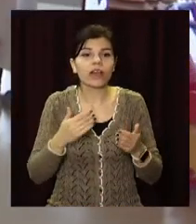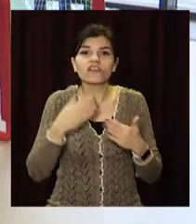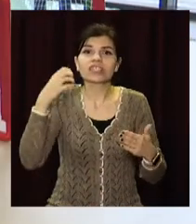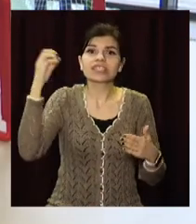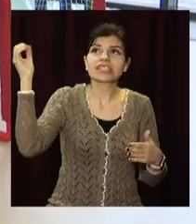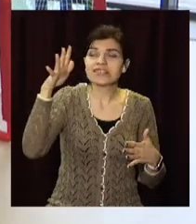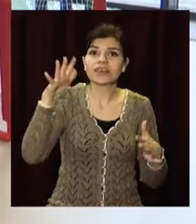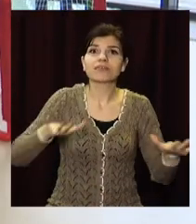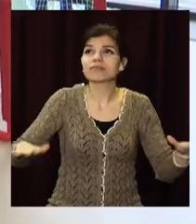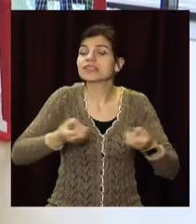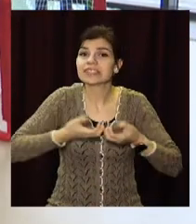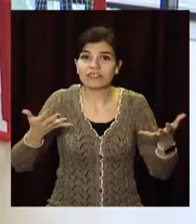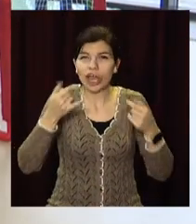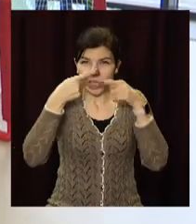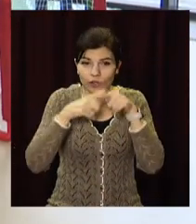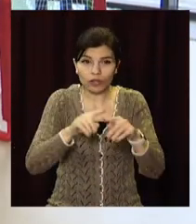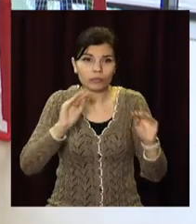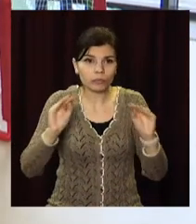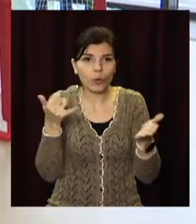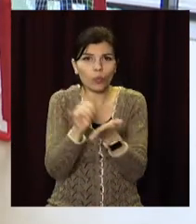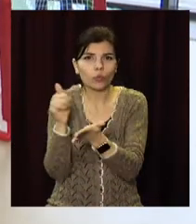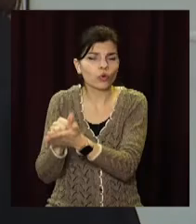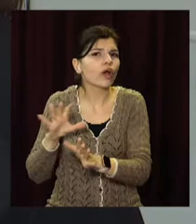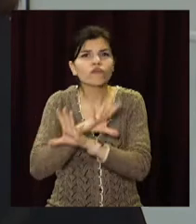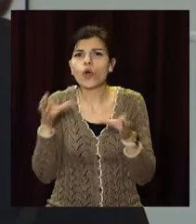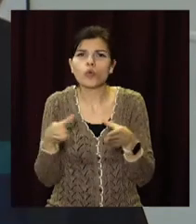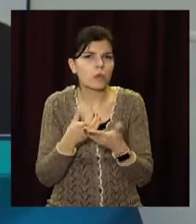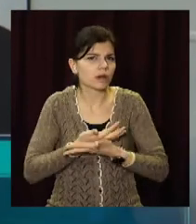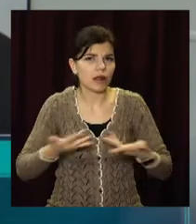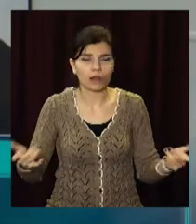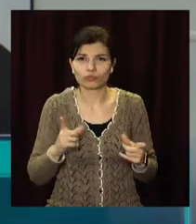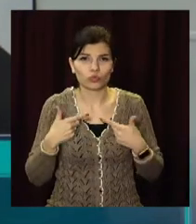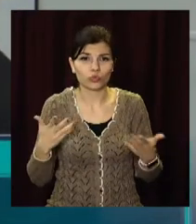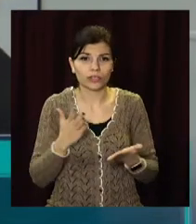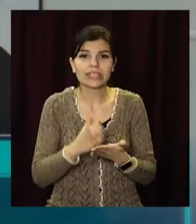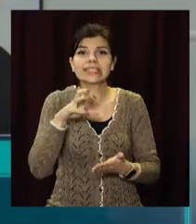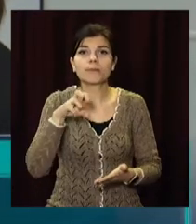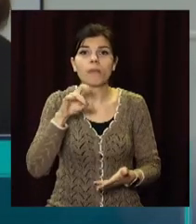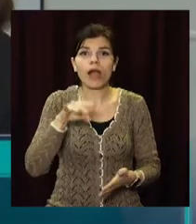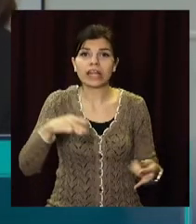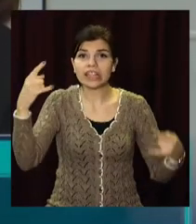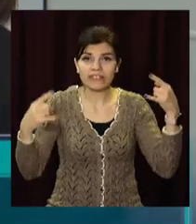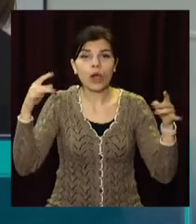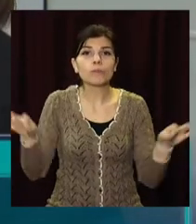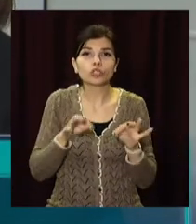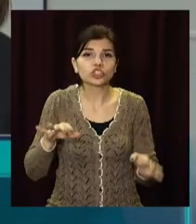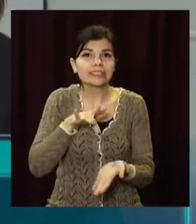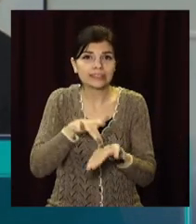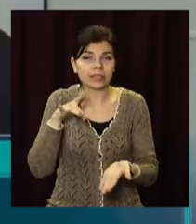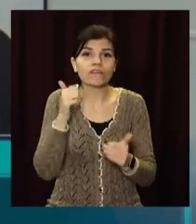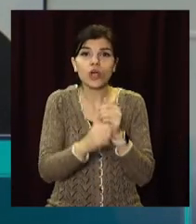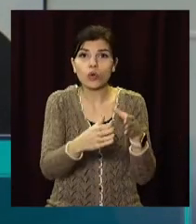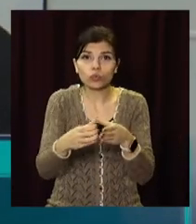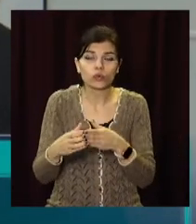світлих та просторих приміщень до технічного оснащення кожної групи. В кожній групі у нас є смарт-телевізор, музичний центр, в кожній групі